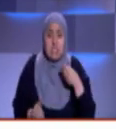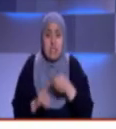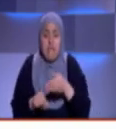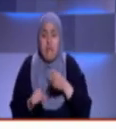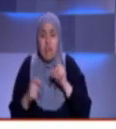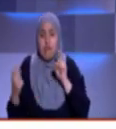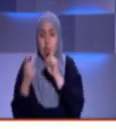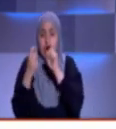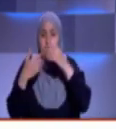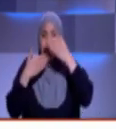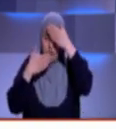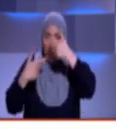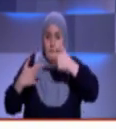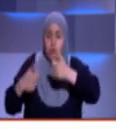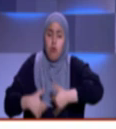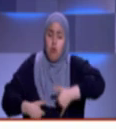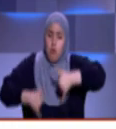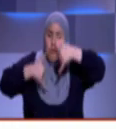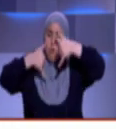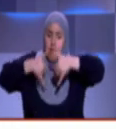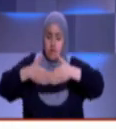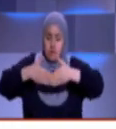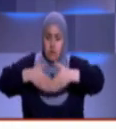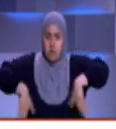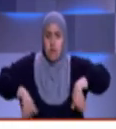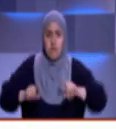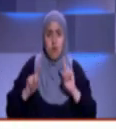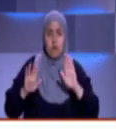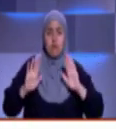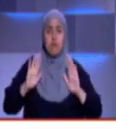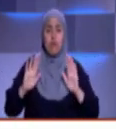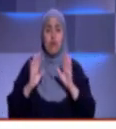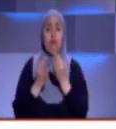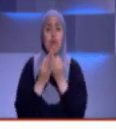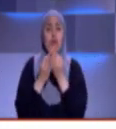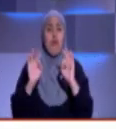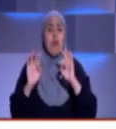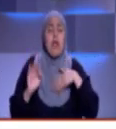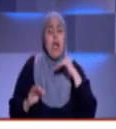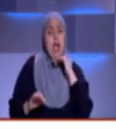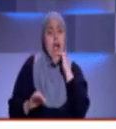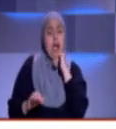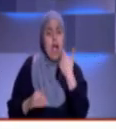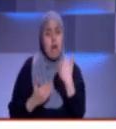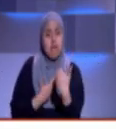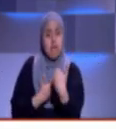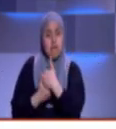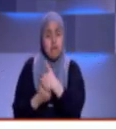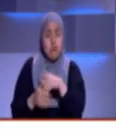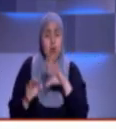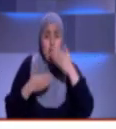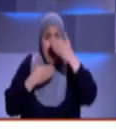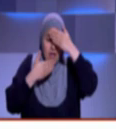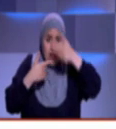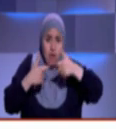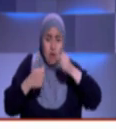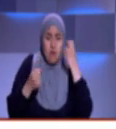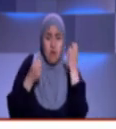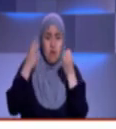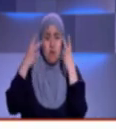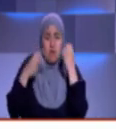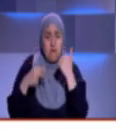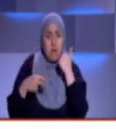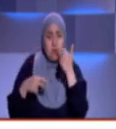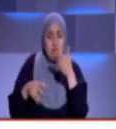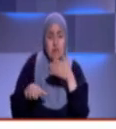الإرهاب ويقف صفا واحدا ضد كل ما يحاول أن يفعله الإرهابيون والفكر المتطرف